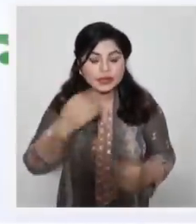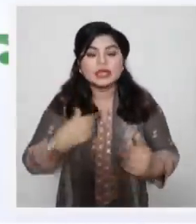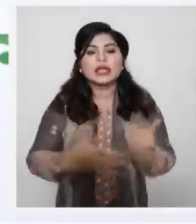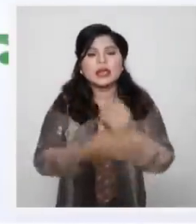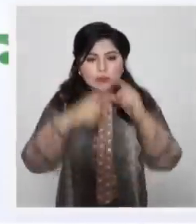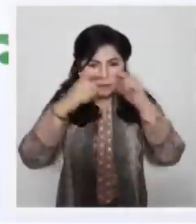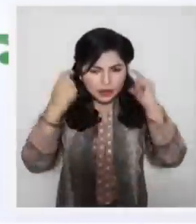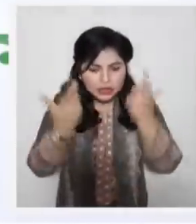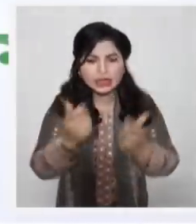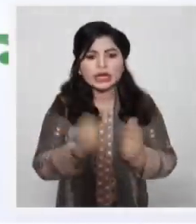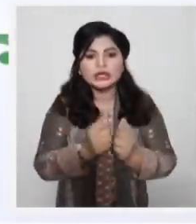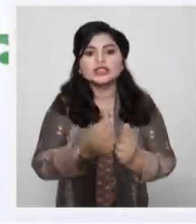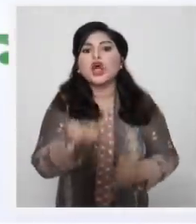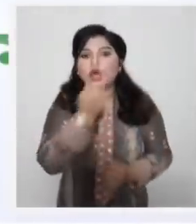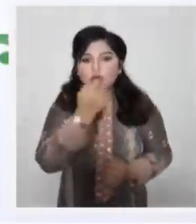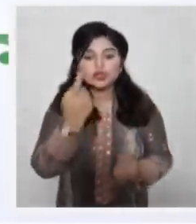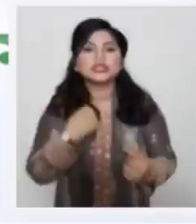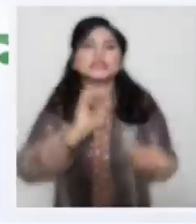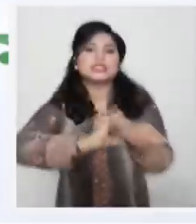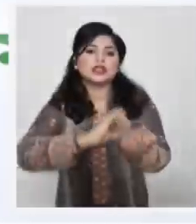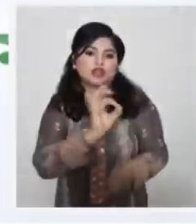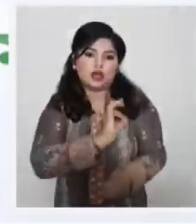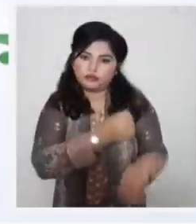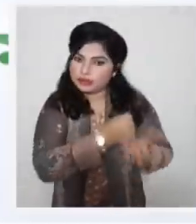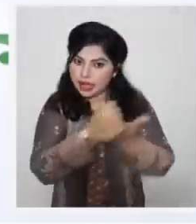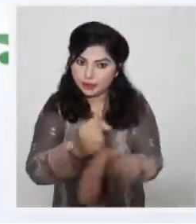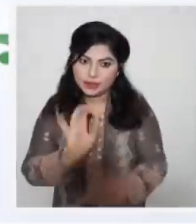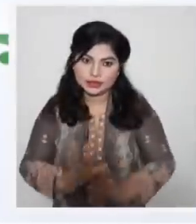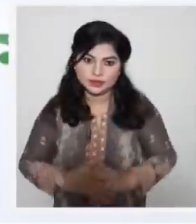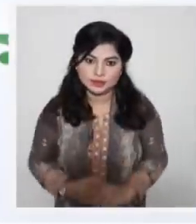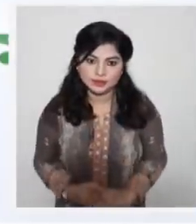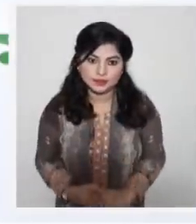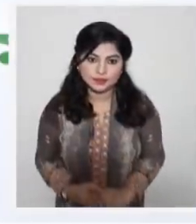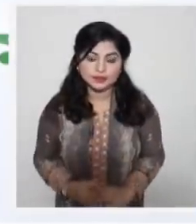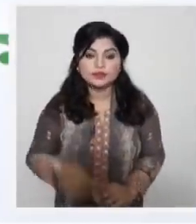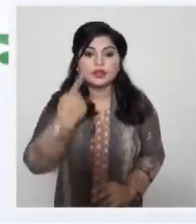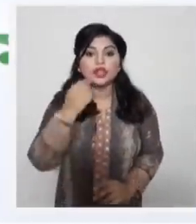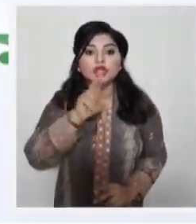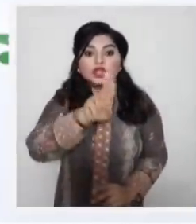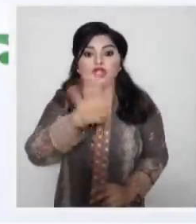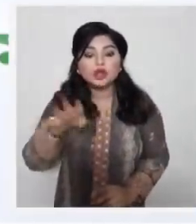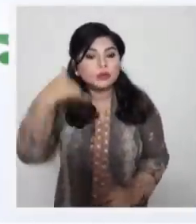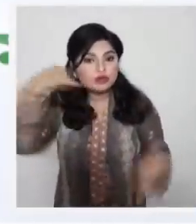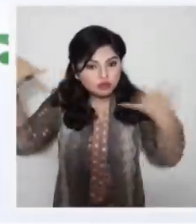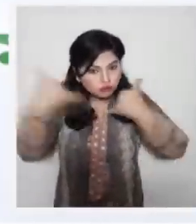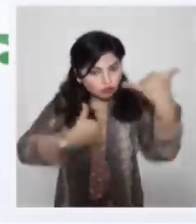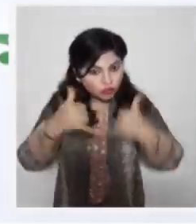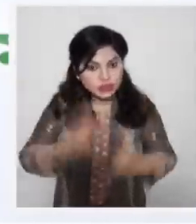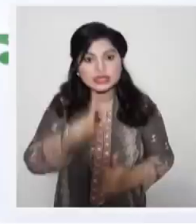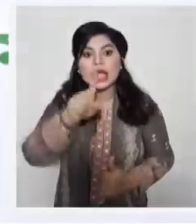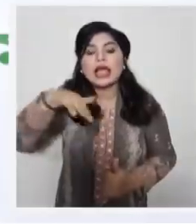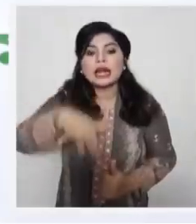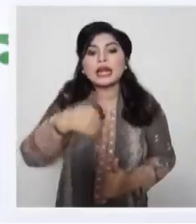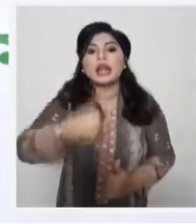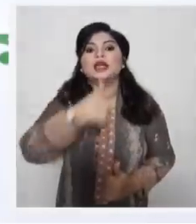22,98,875টি। গত 24 ঘন্টায় বিতরণ হয়েছে 15,300টি ব্যক্তিগত সুরক্ষা সামগ্রী। সূত্র কেন্দ্রীয় ঔষধাগার স্বাস্থ্য অধিদপ্তর।